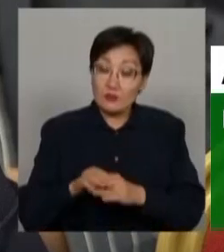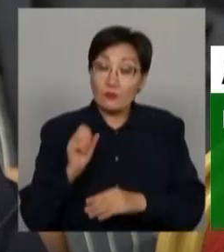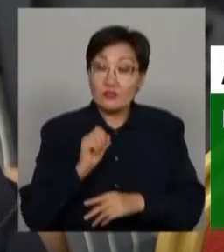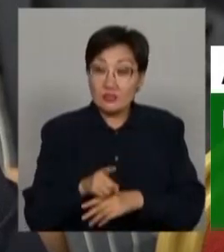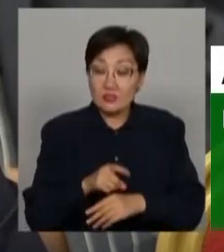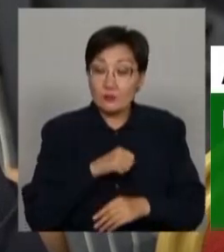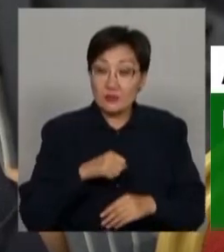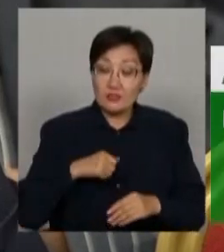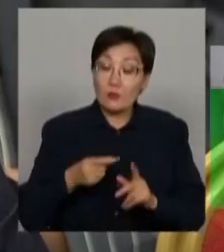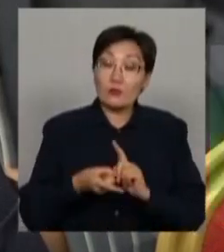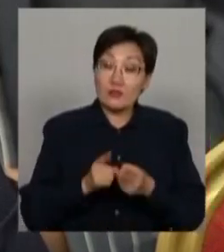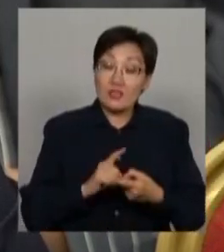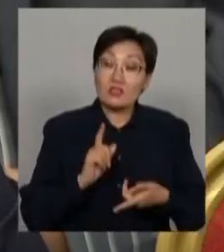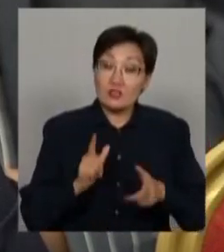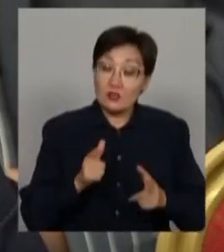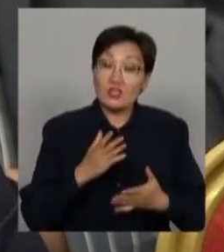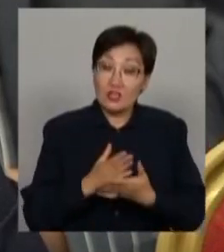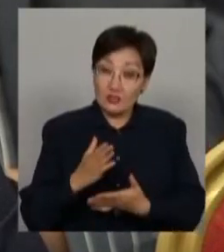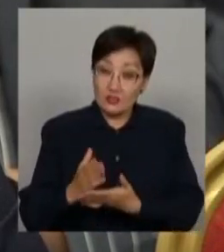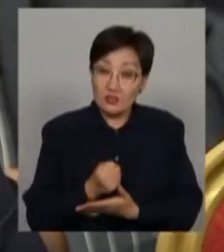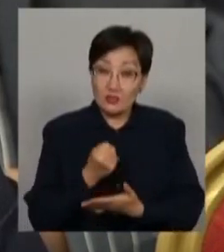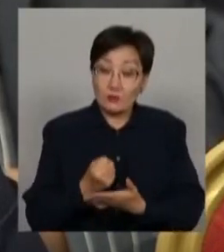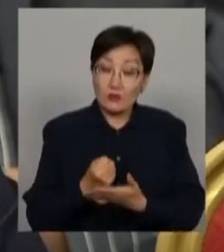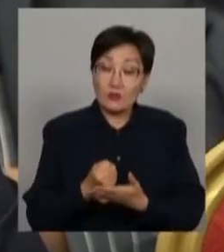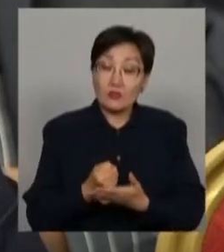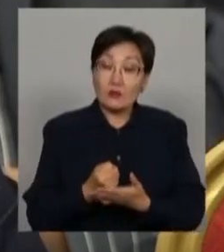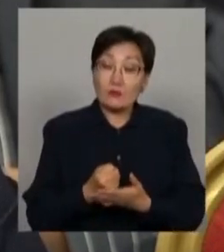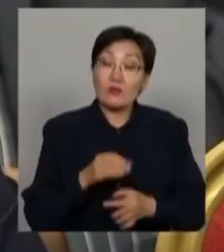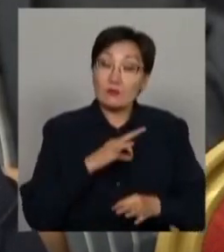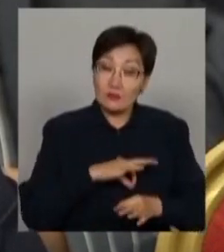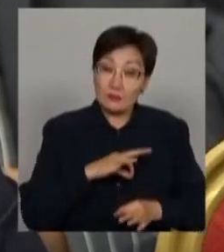поручений и сами реформы действительно находили какое-то практическое применение.